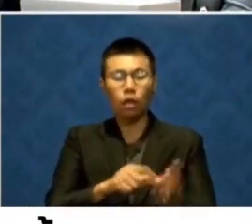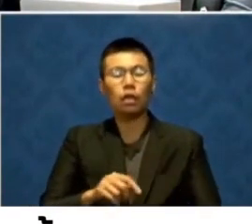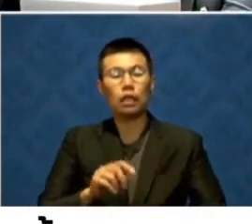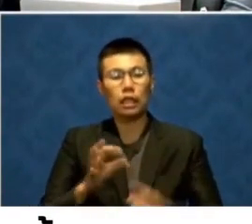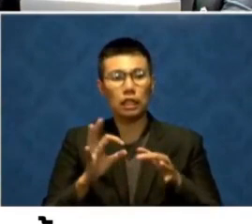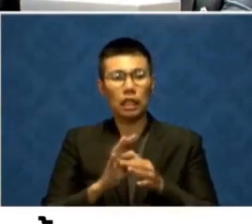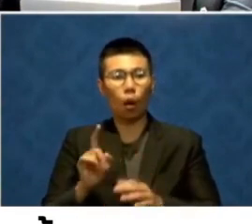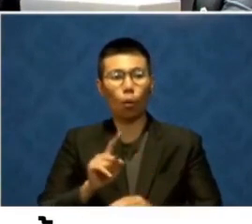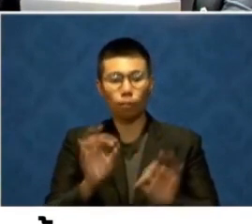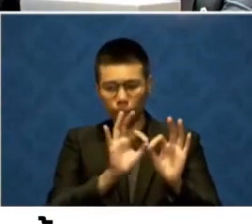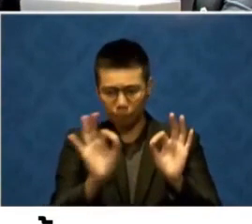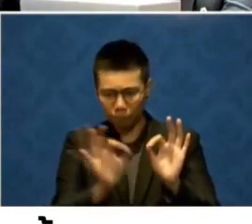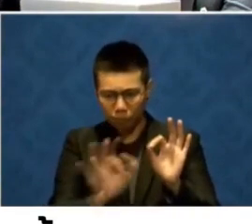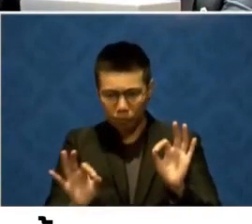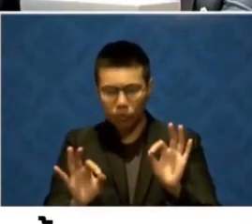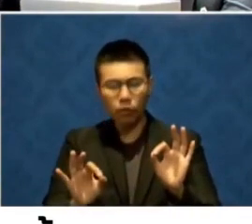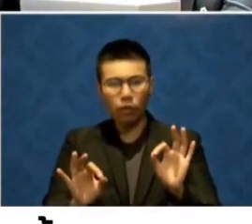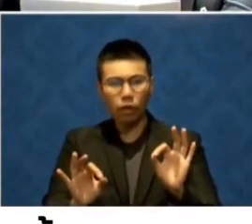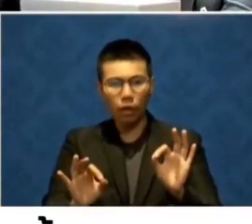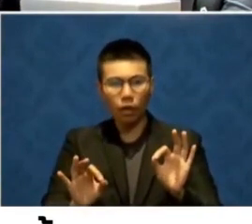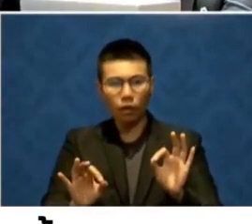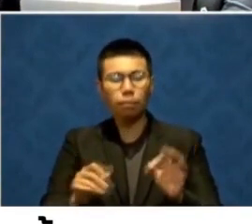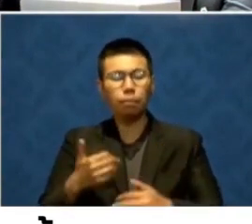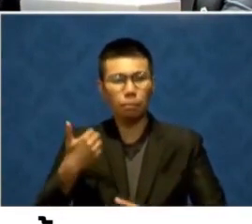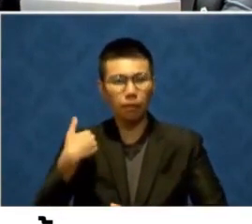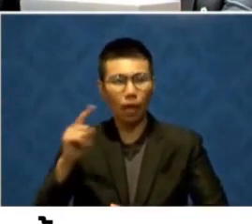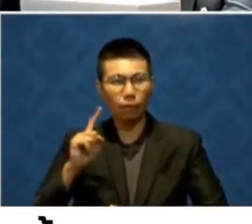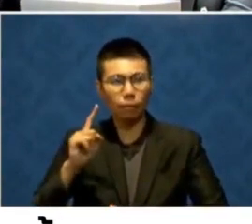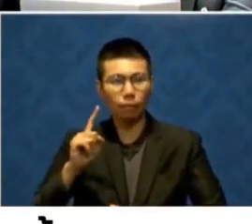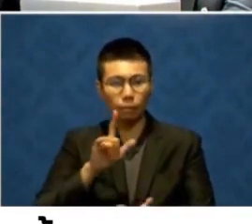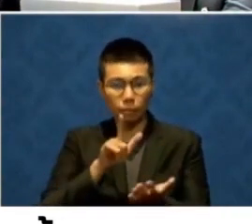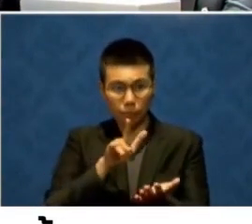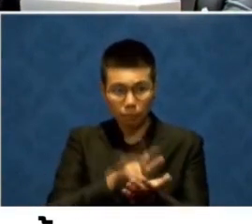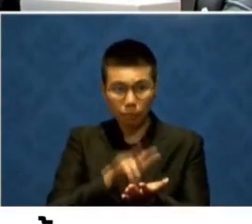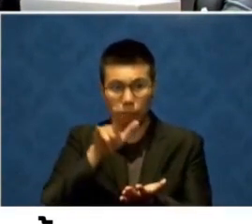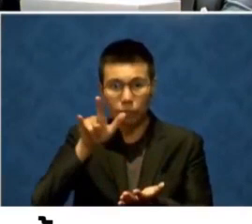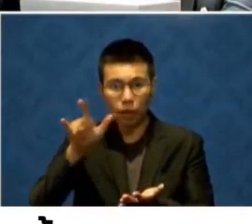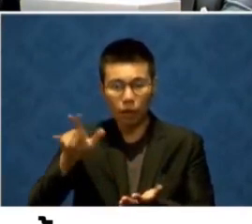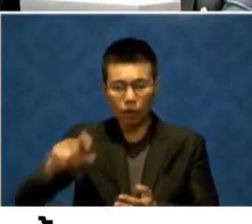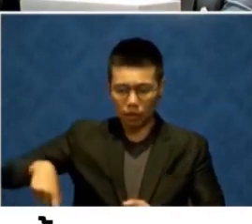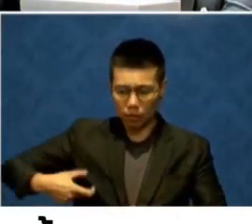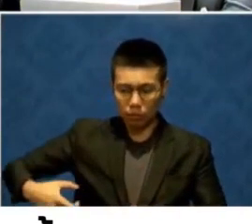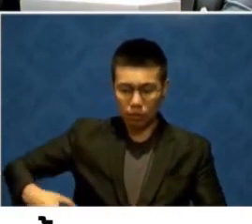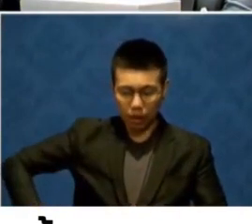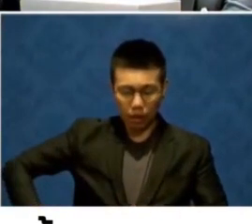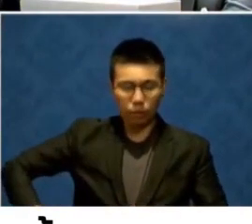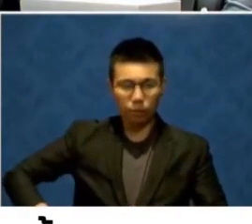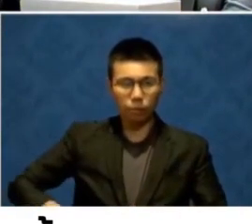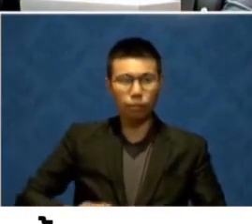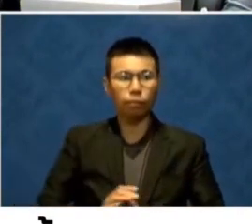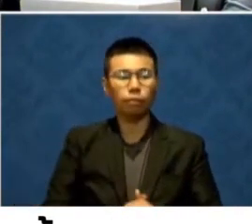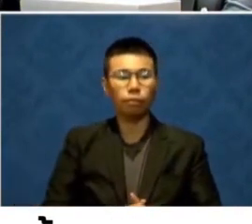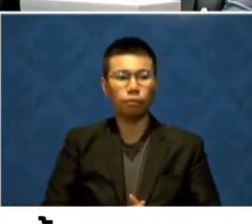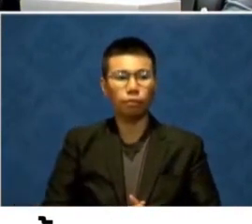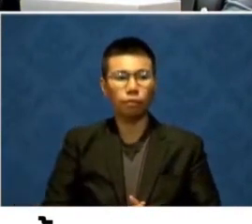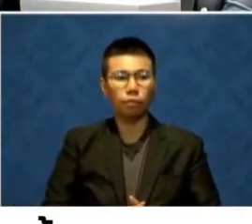ไรก็ยังไม่มีคนมาตอบกระทู้นี้อยู่แล้วเนี่ยนะครับจนทำให้คุณธีรรัตน์สำเร็จวานิชส.ส.กรุงเท